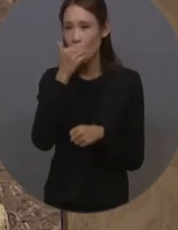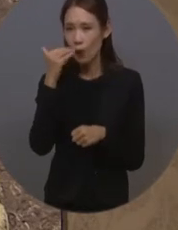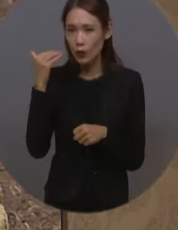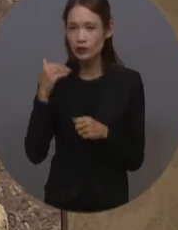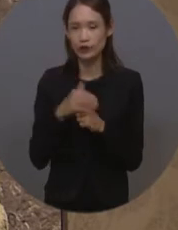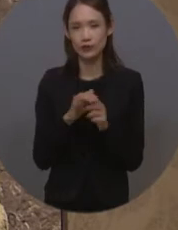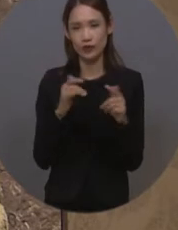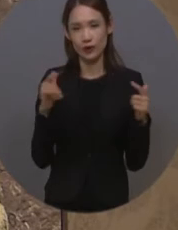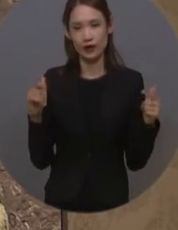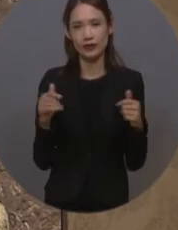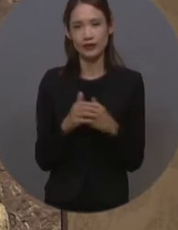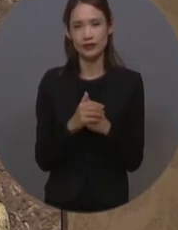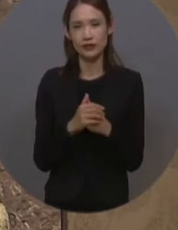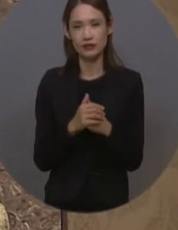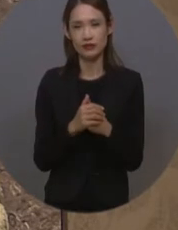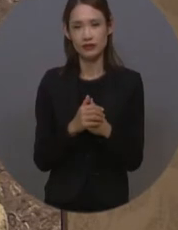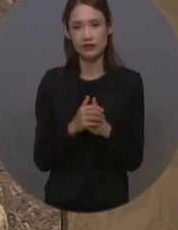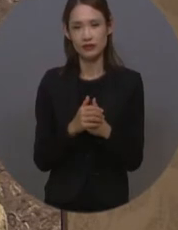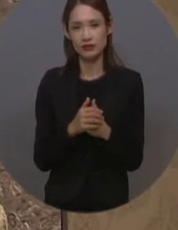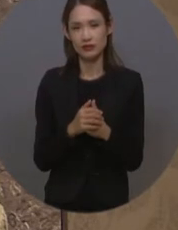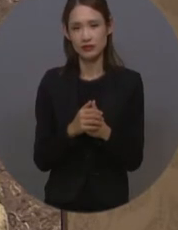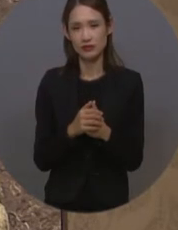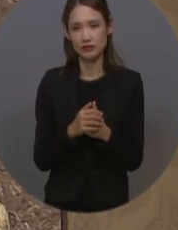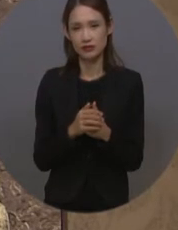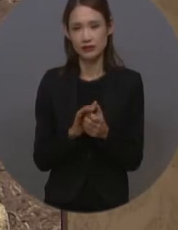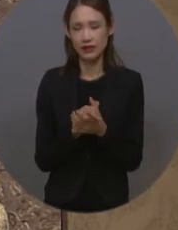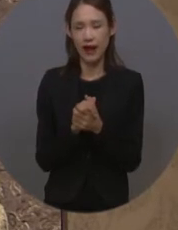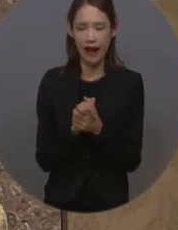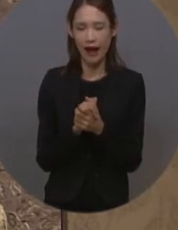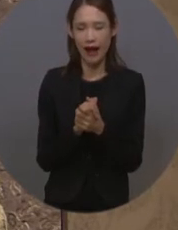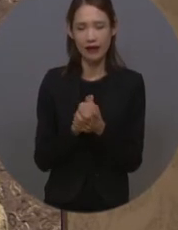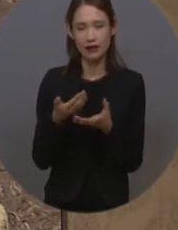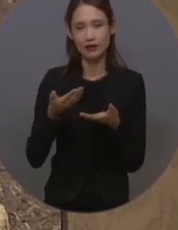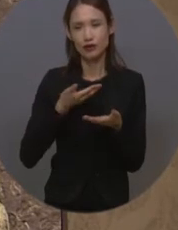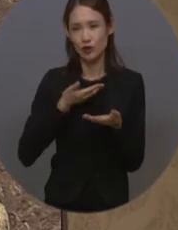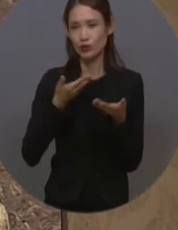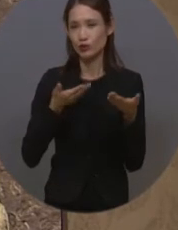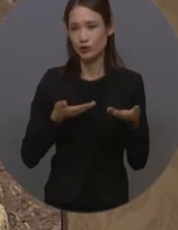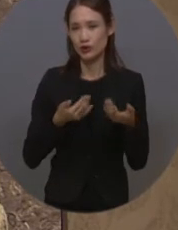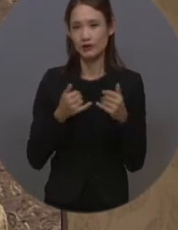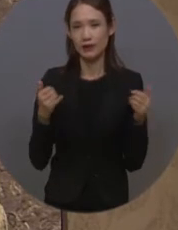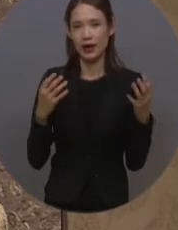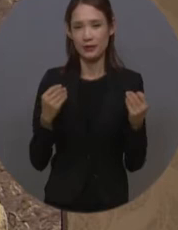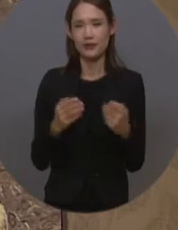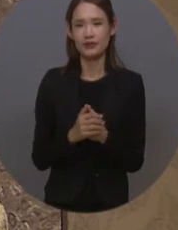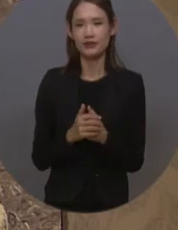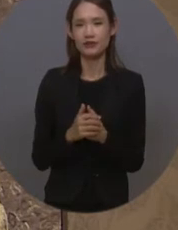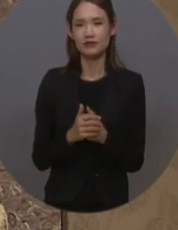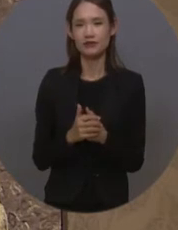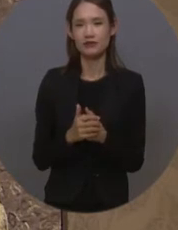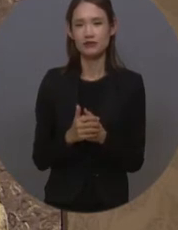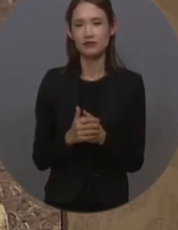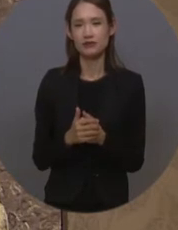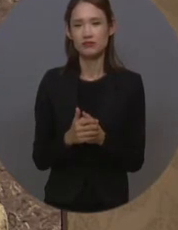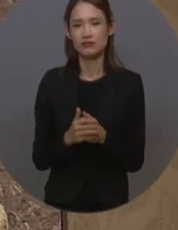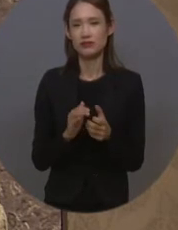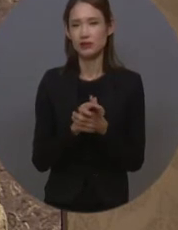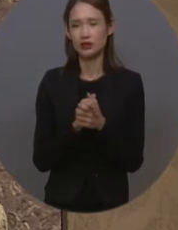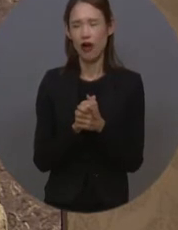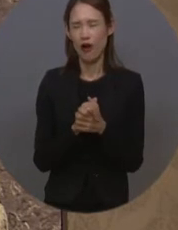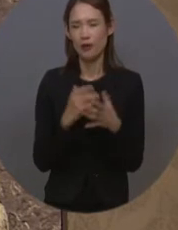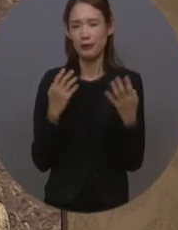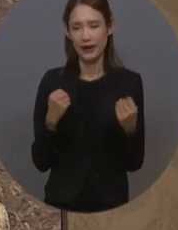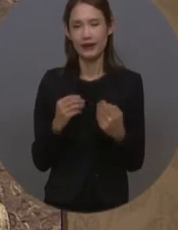등등의 것들을 아주 그 다정스럽게 갖다 주시는 분들도 많고, 네. 정이